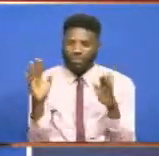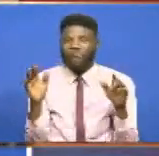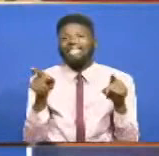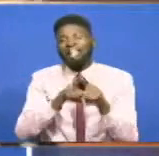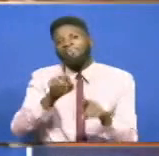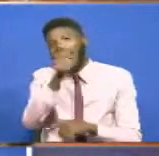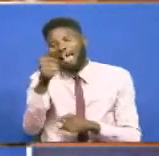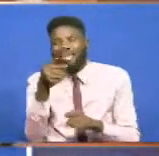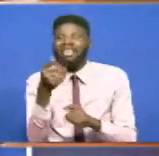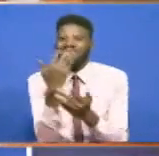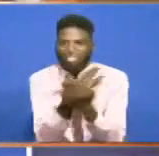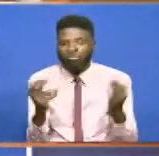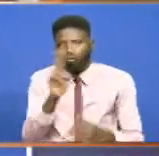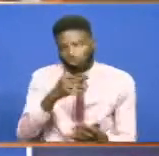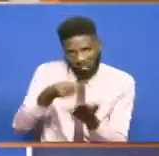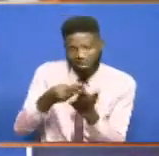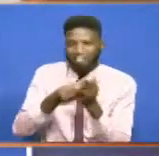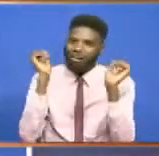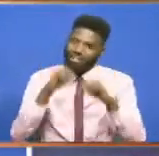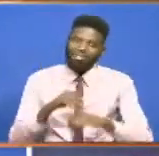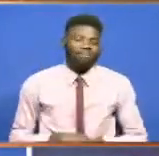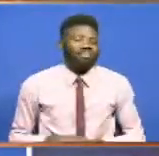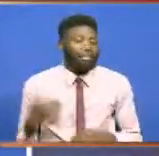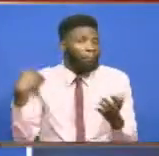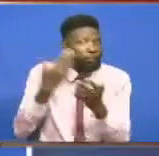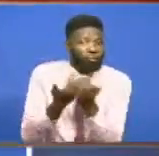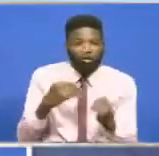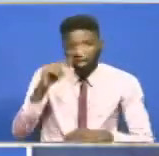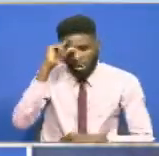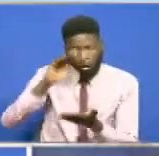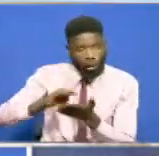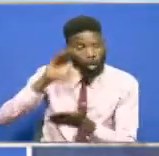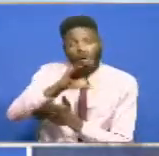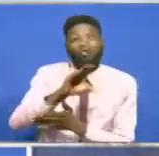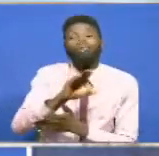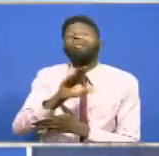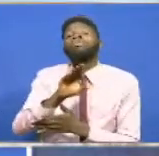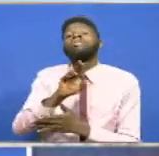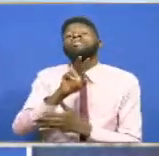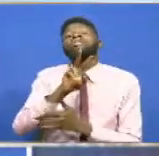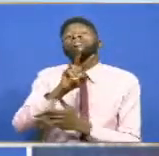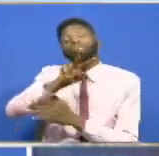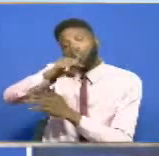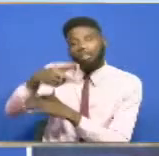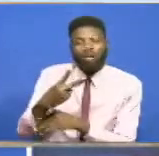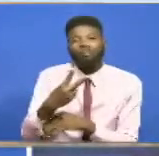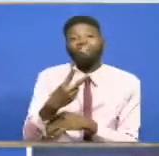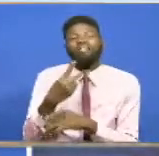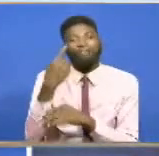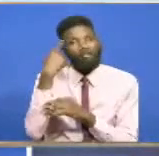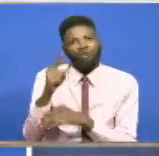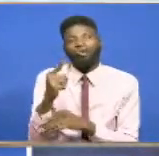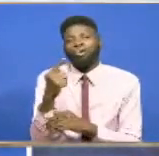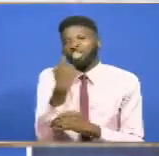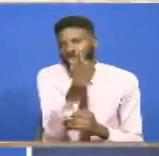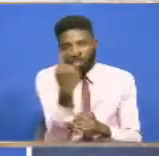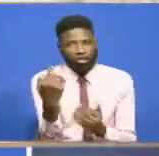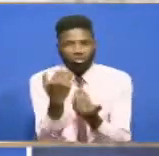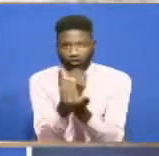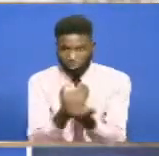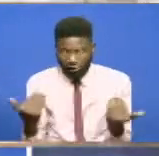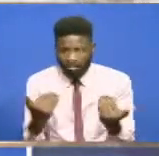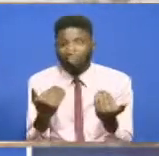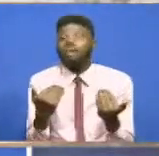mengine. Kufikia sasa, serikali imetoa shilingi 2,000 kugharamia kila mwanafunzi kati ya shilingi 5,000